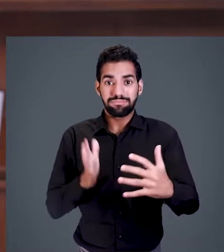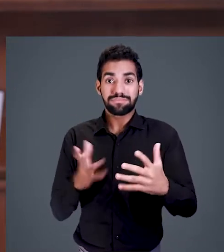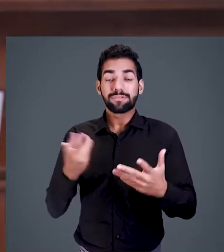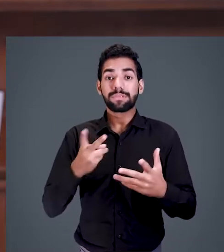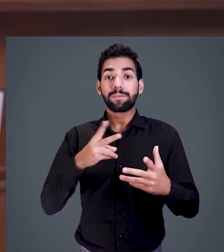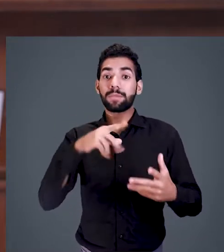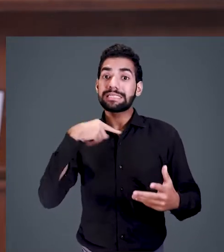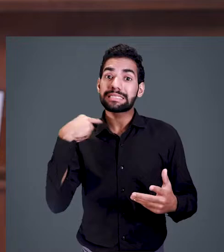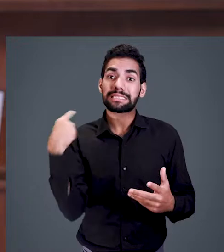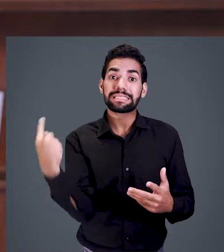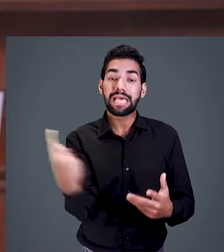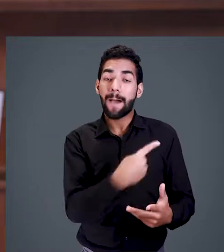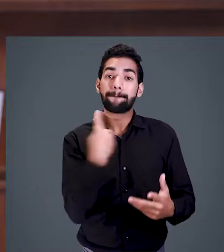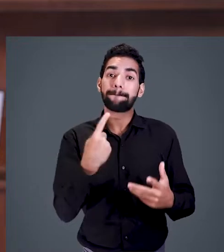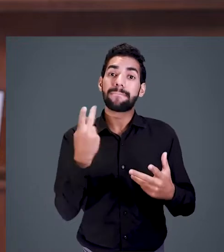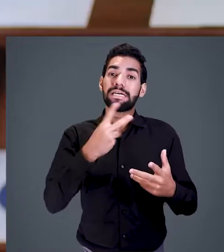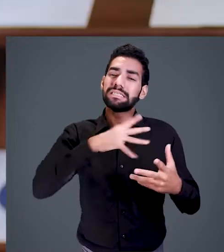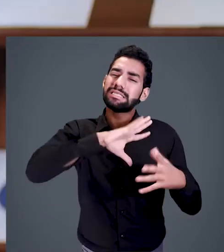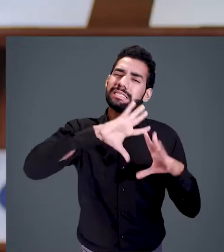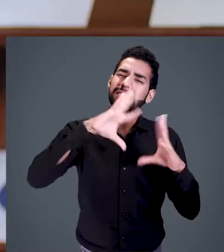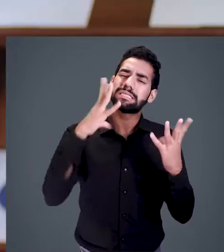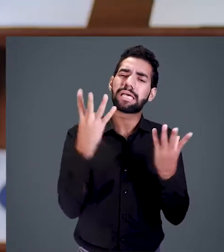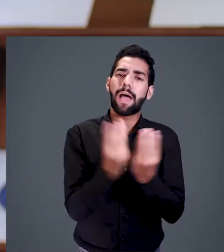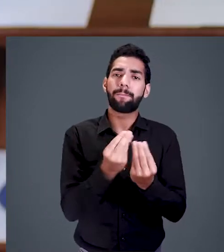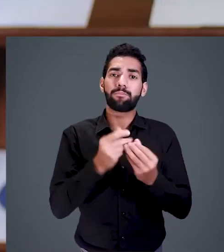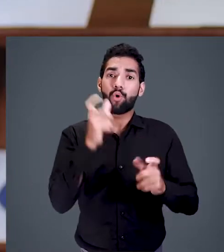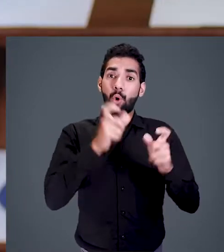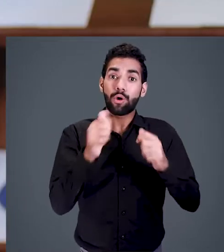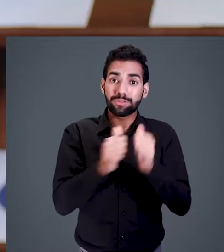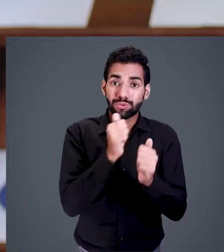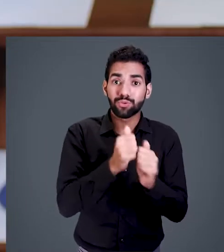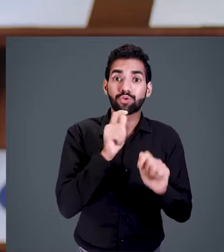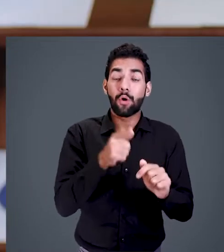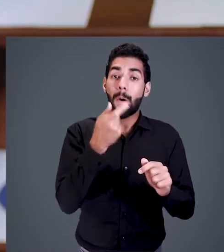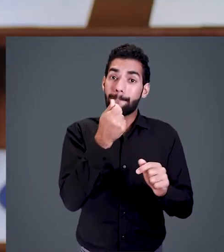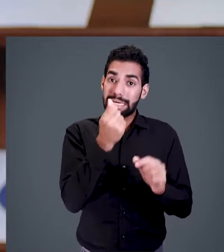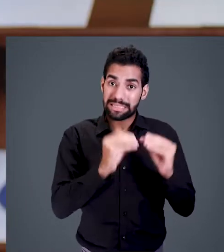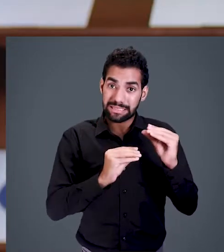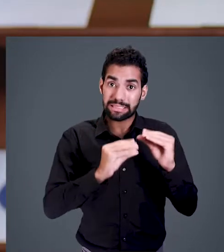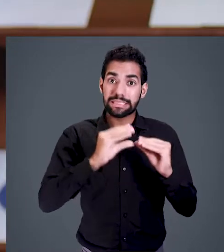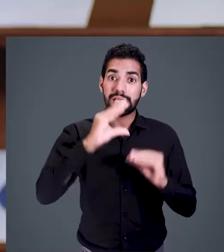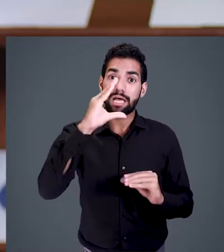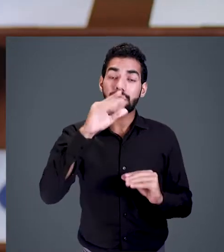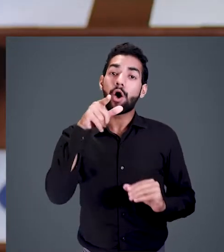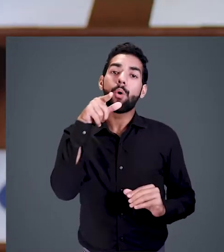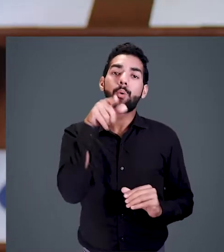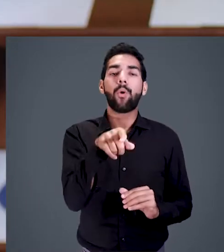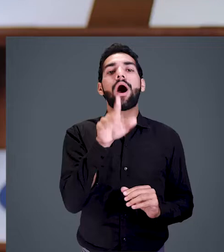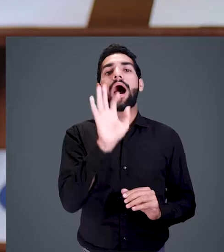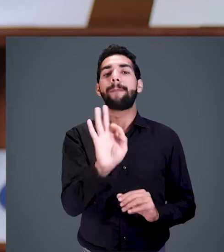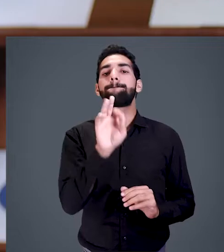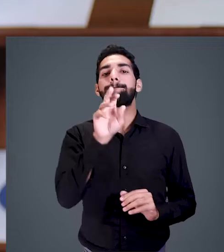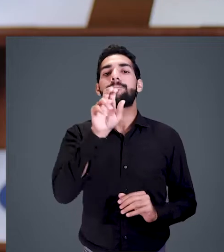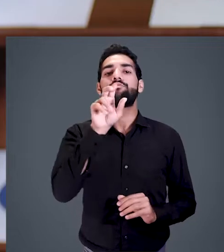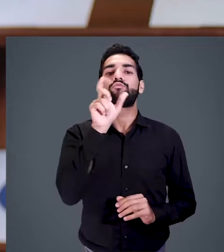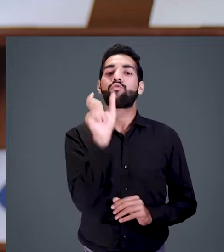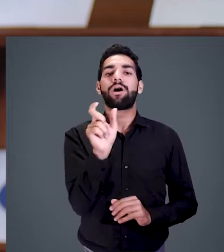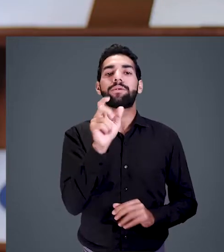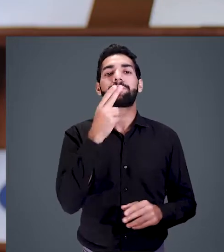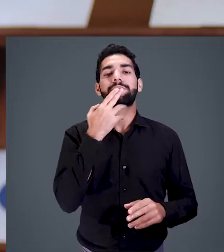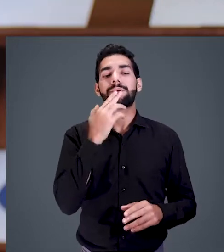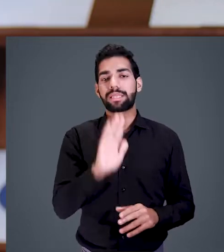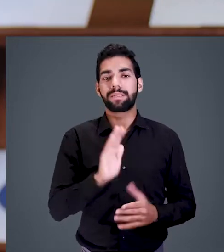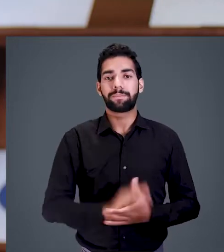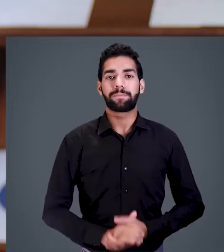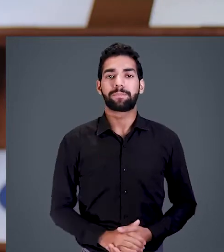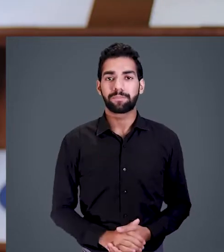گڈز، اور یہ باسکٹ آف گڈز میں وہ سارے لوگ جب استعمال کر رہے ہوتے ہیں اور جب ان کی پرائسز میں انکریز آئے، تب آپ کہتے ہیں کہ ملک